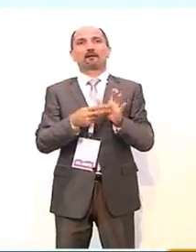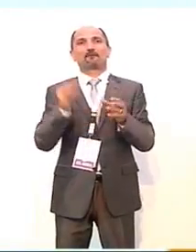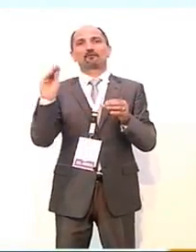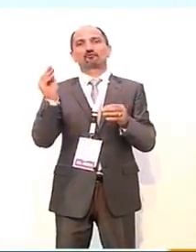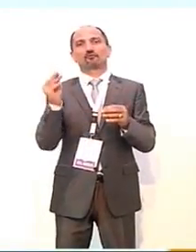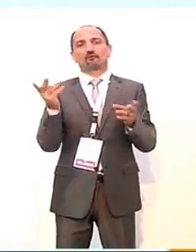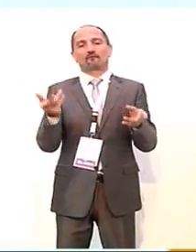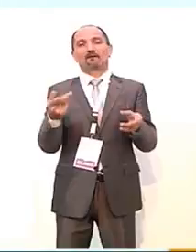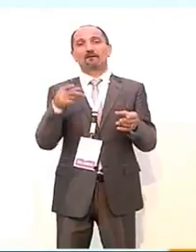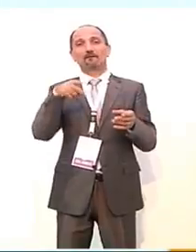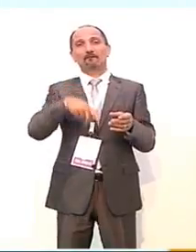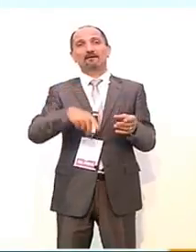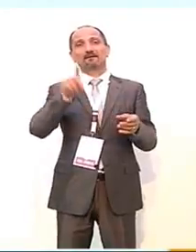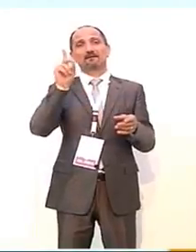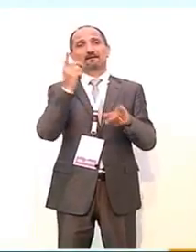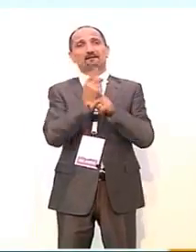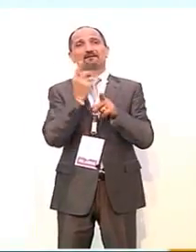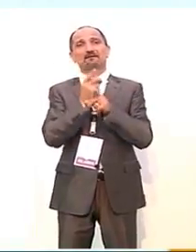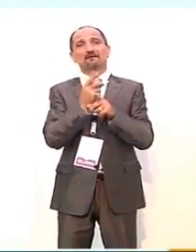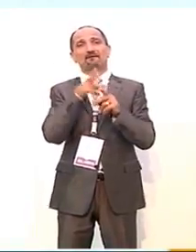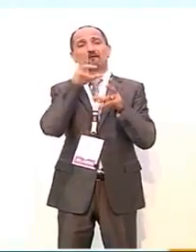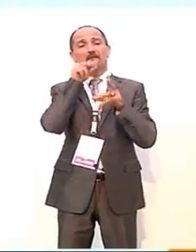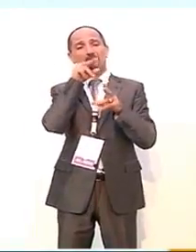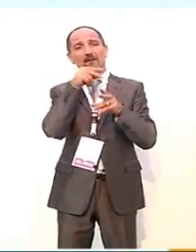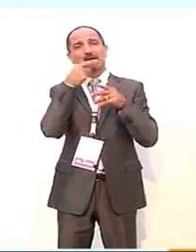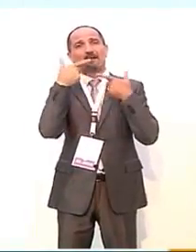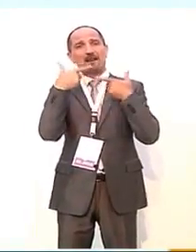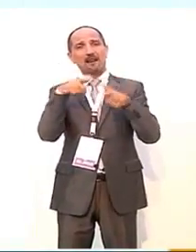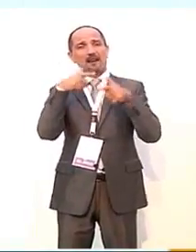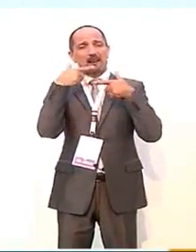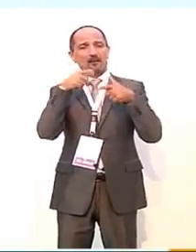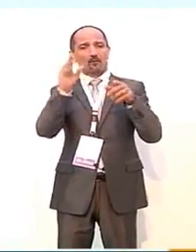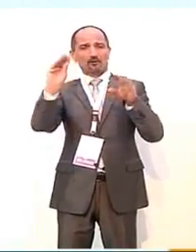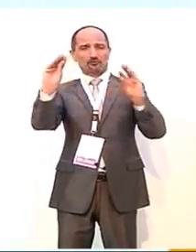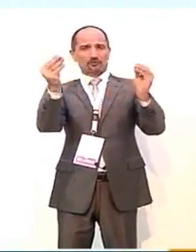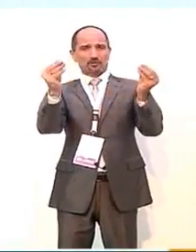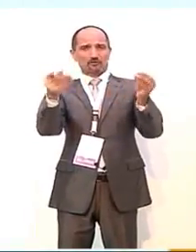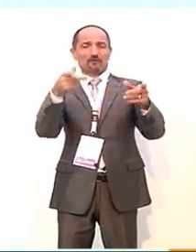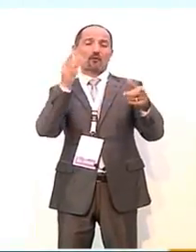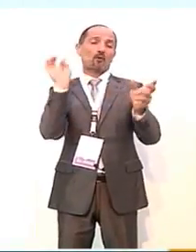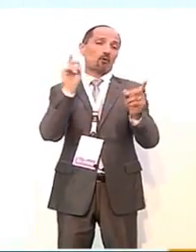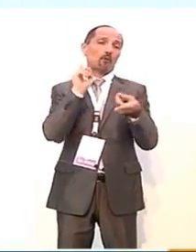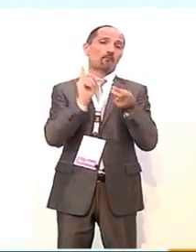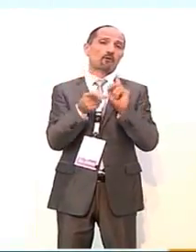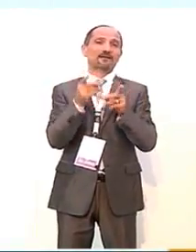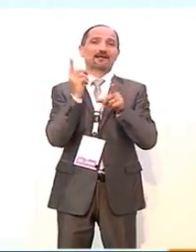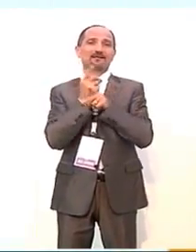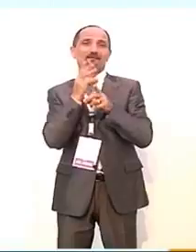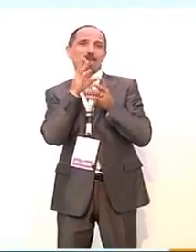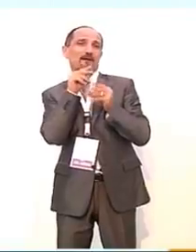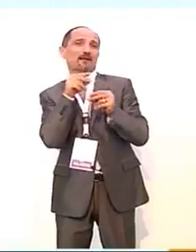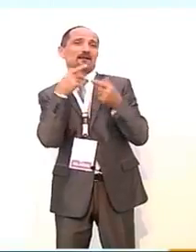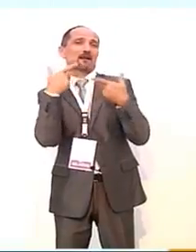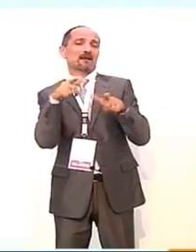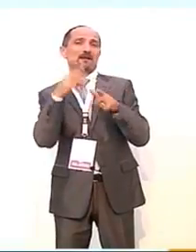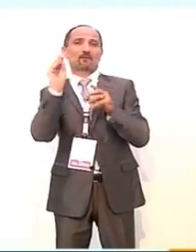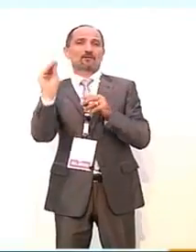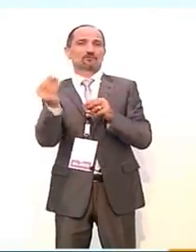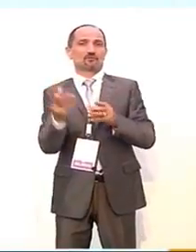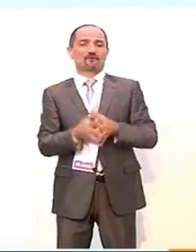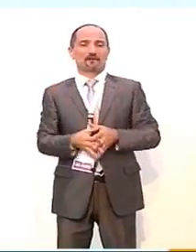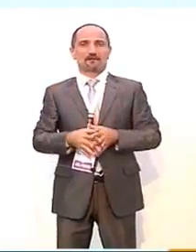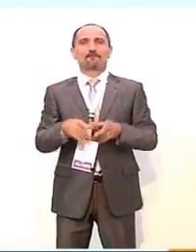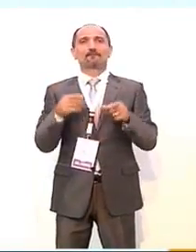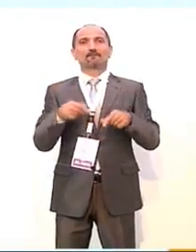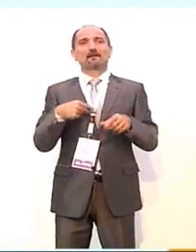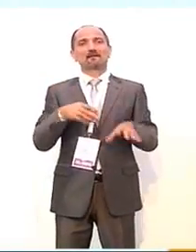giovani, il PD deve parlare la lingua dei giovani o la politica deve parlare la lingua dei giovani. Penso all'inizio di